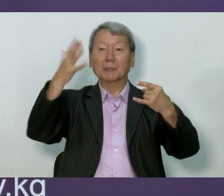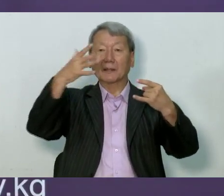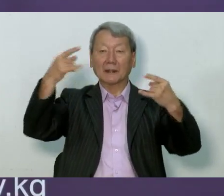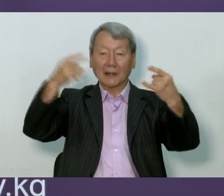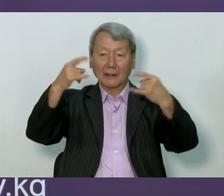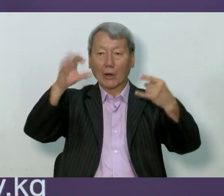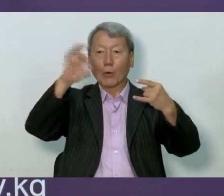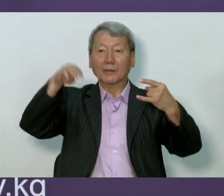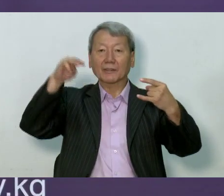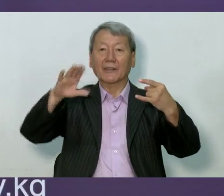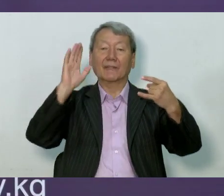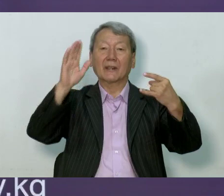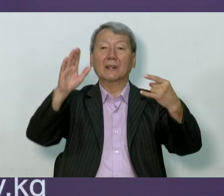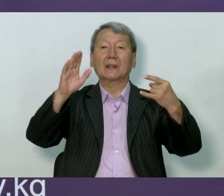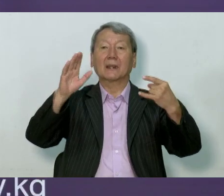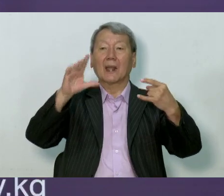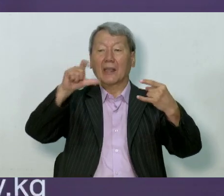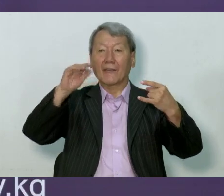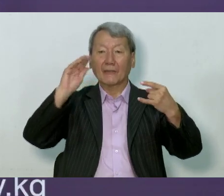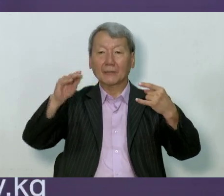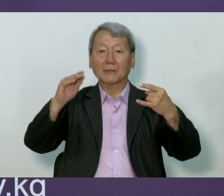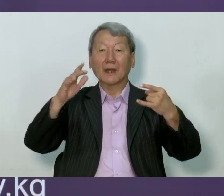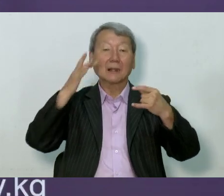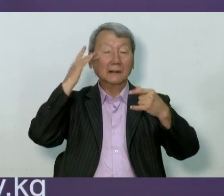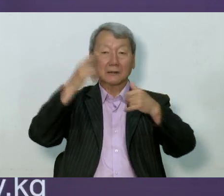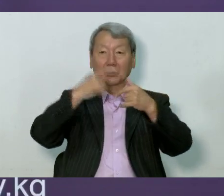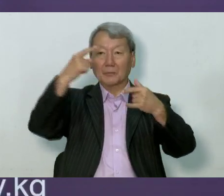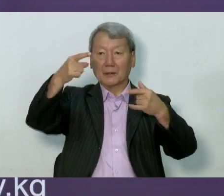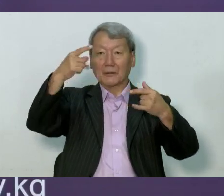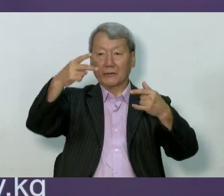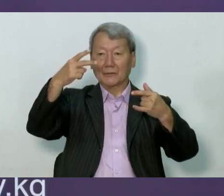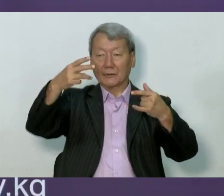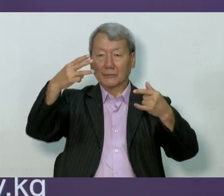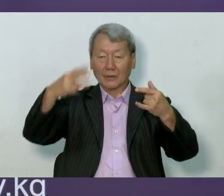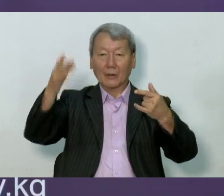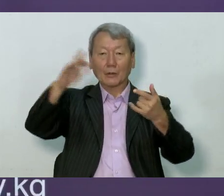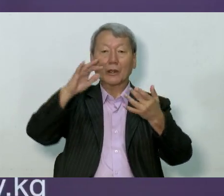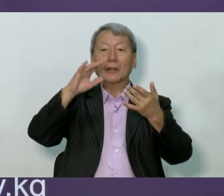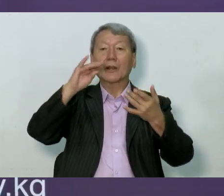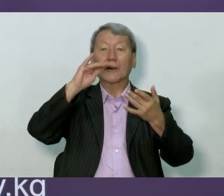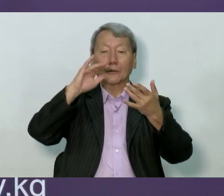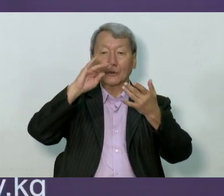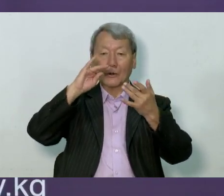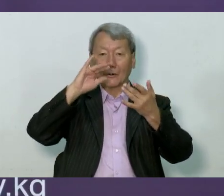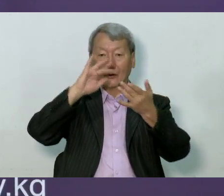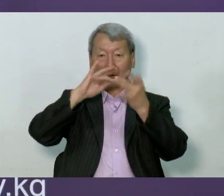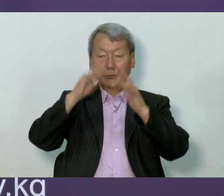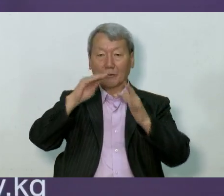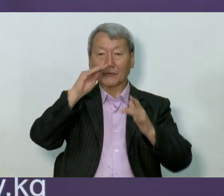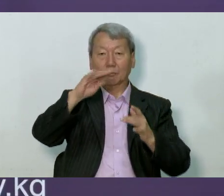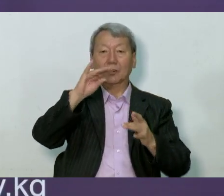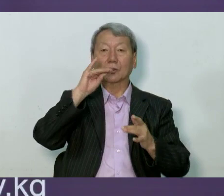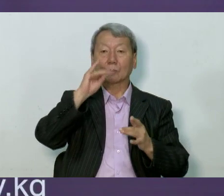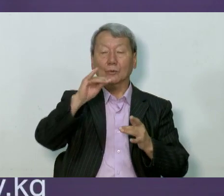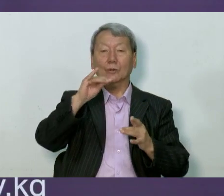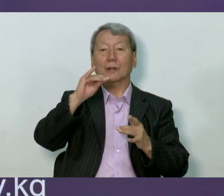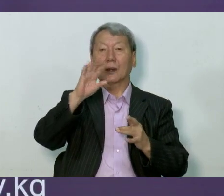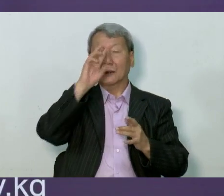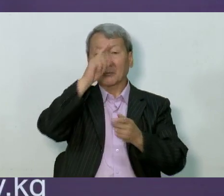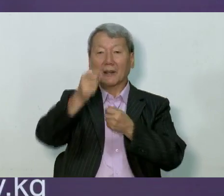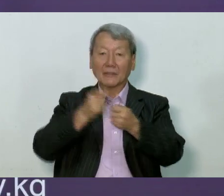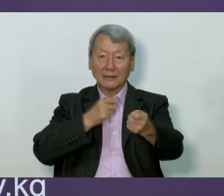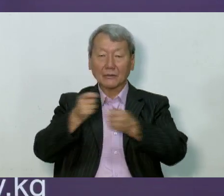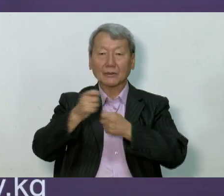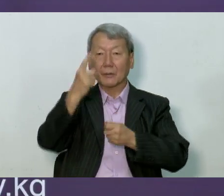5 канал, облустук медиа борборлордон, ЛФМ, 1 радио, Кыргыз радиосу, Мурал ФМ радиолорунан, ЛТРнин YouTube каналынан, Facebook'тан Кыргыз өкмөтү,